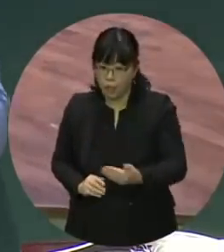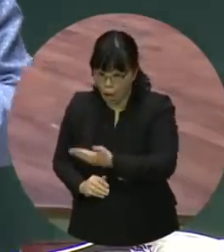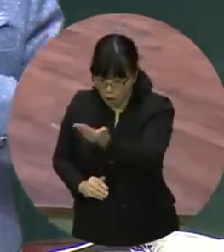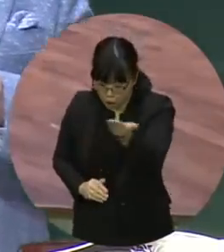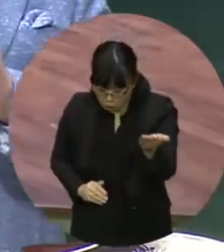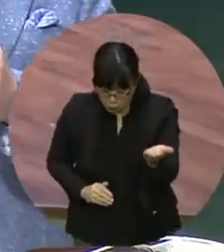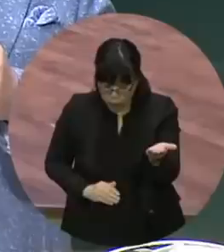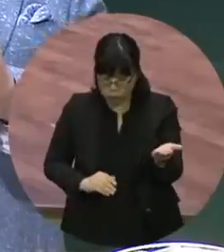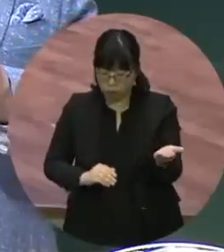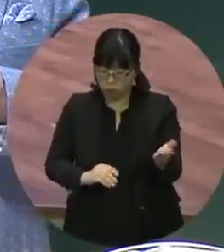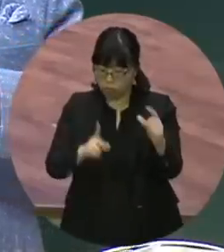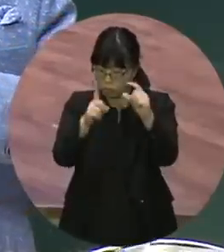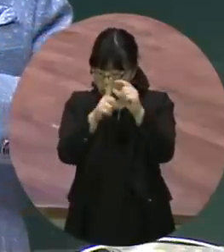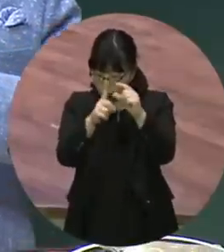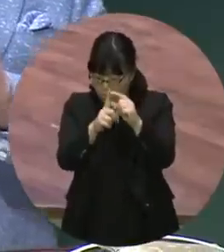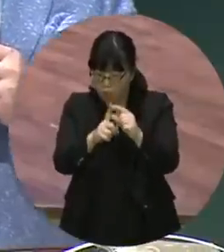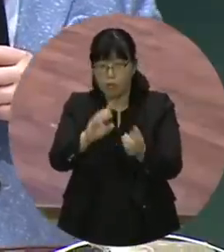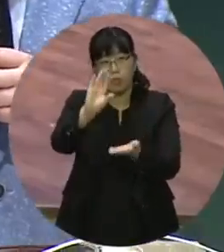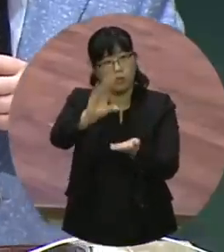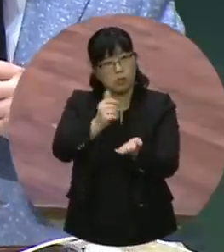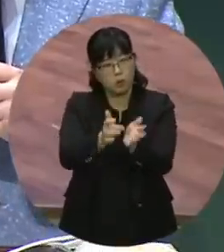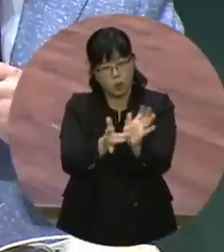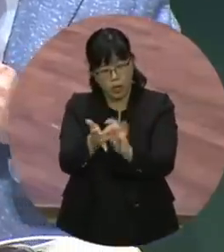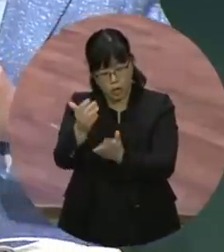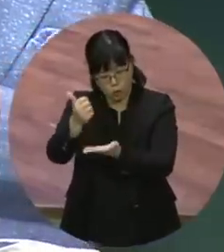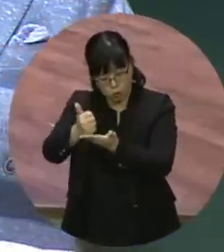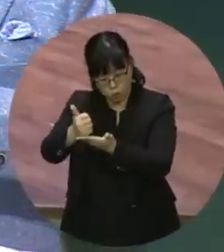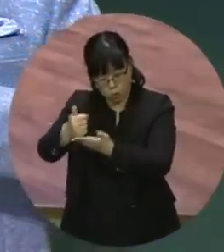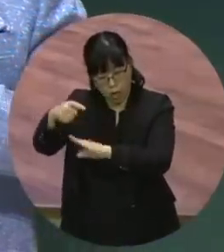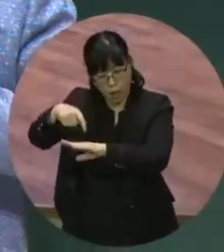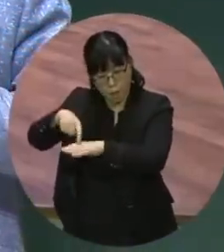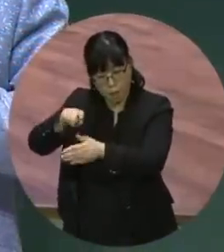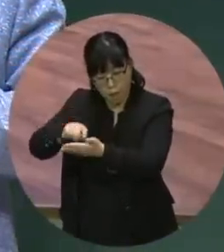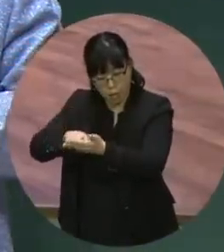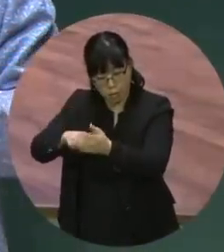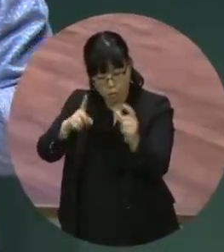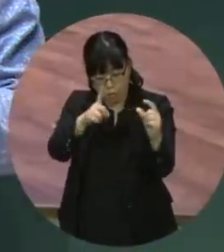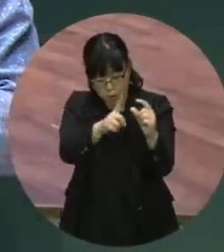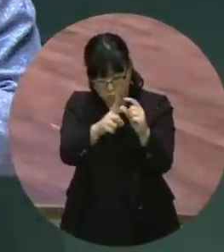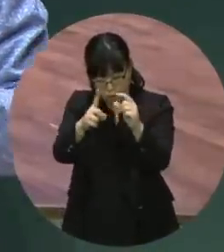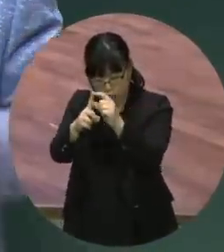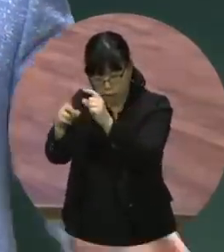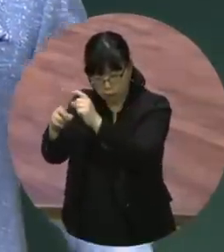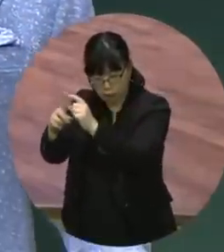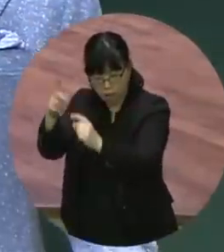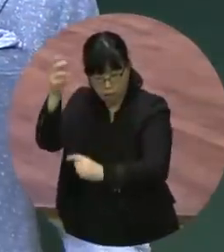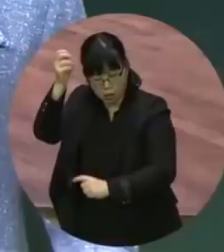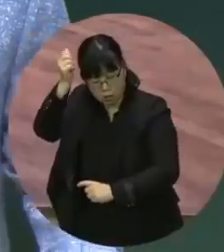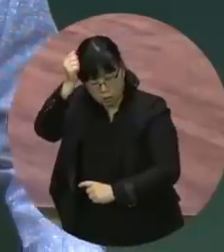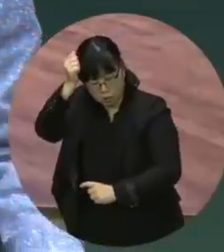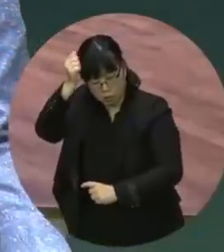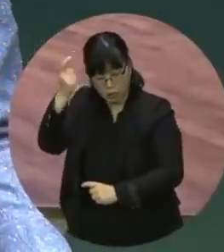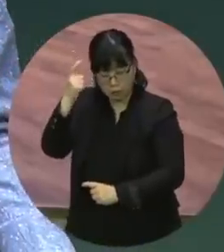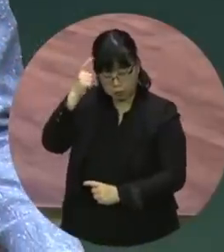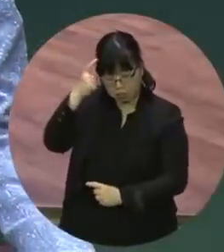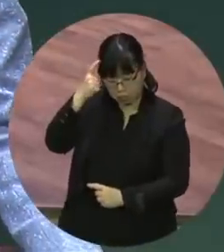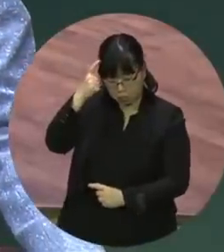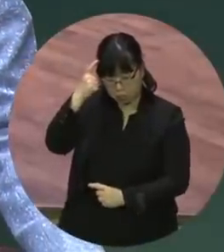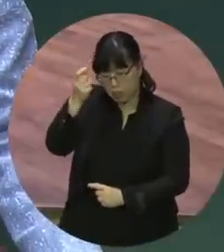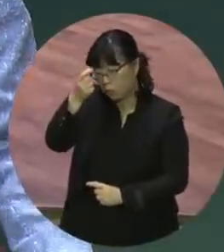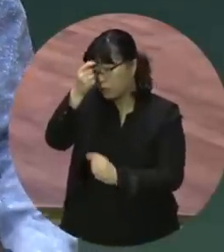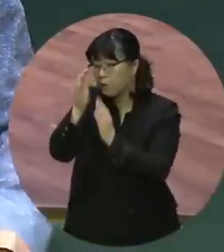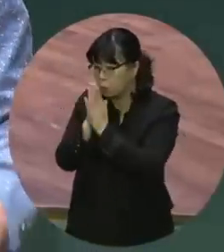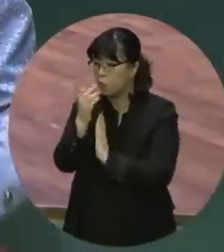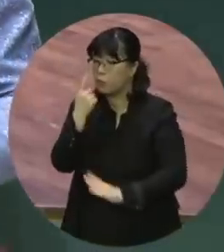계속 묵상해야 됩니다. 이게 안 돼 있어요. 그리스도 예수의 마음, 그리스도의 예수의